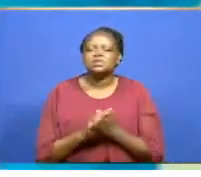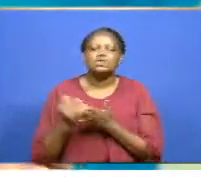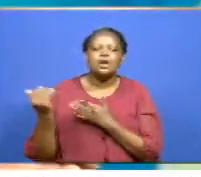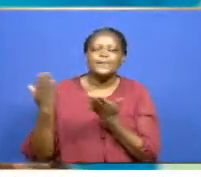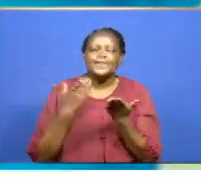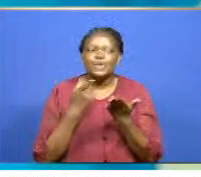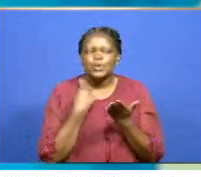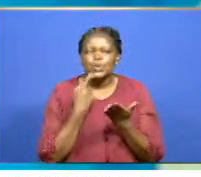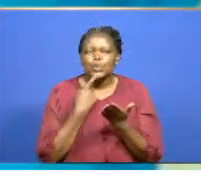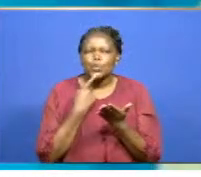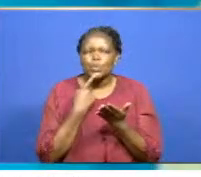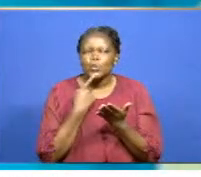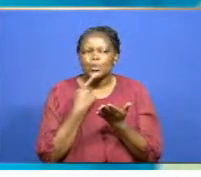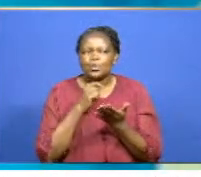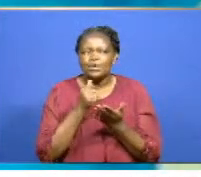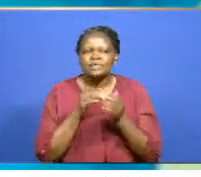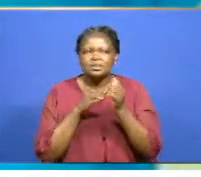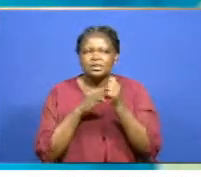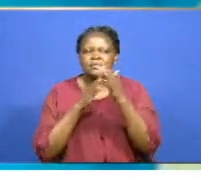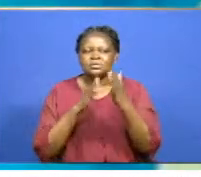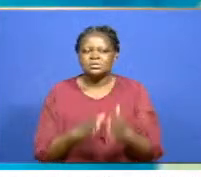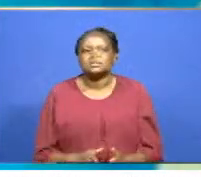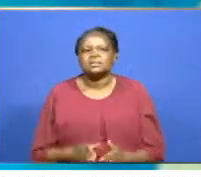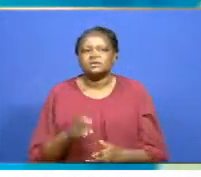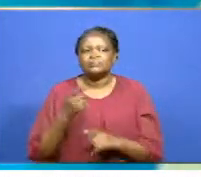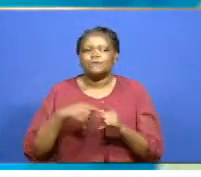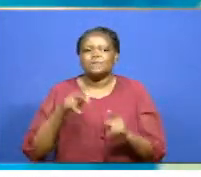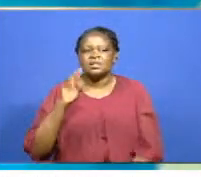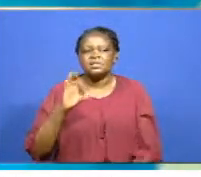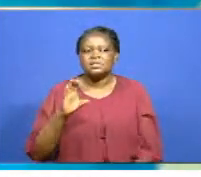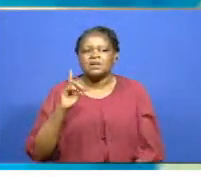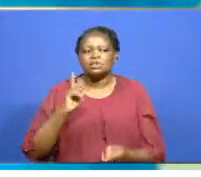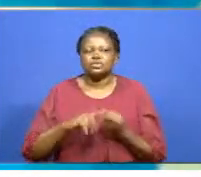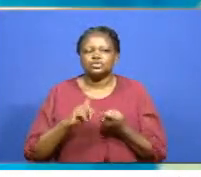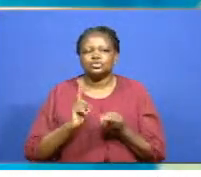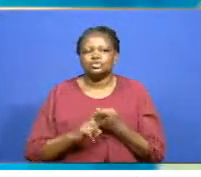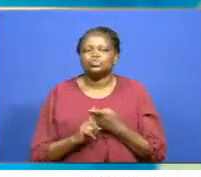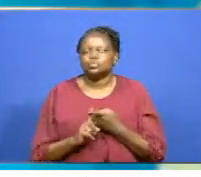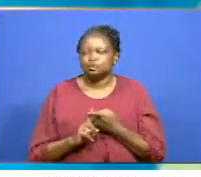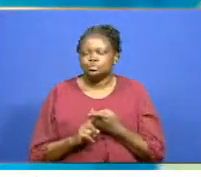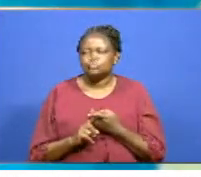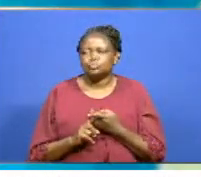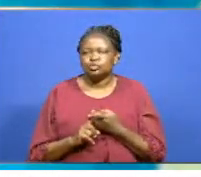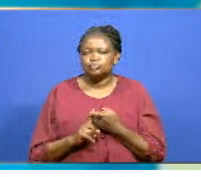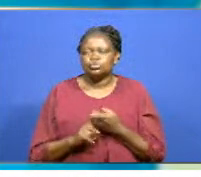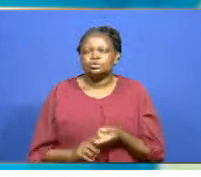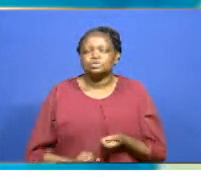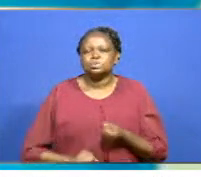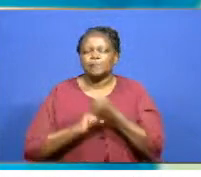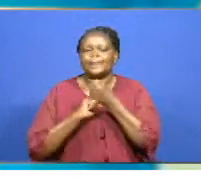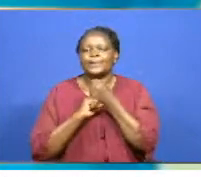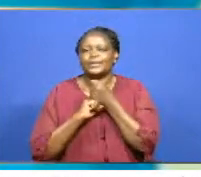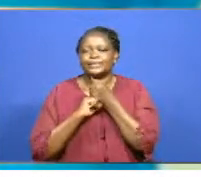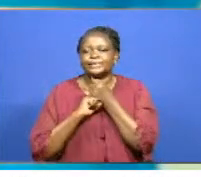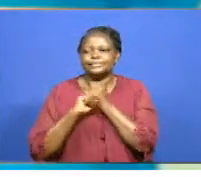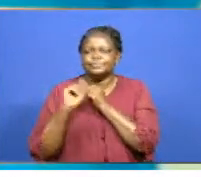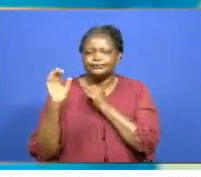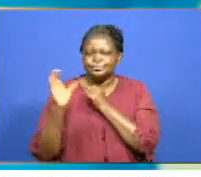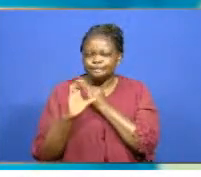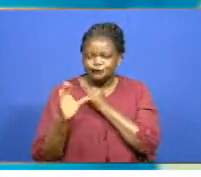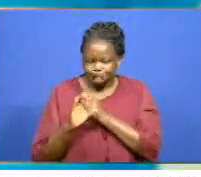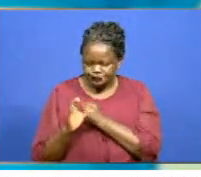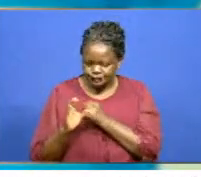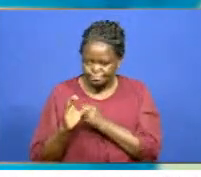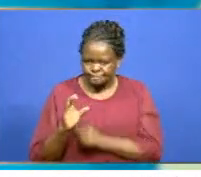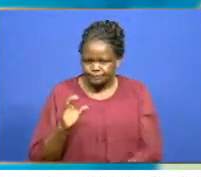akileta viongozi wengine wa chama cha ANC pia kuweza kuweka uzito katika candidate ya ANC